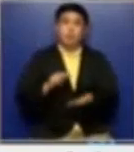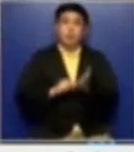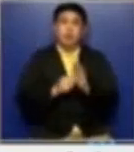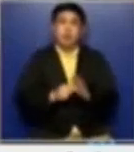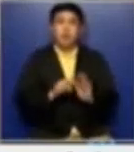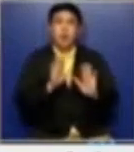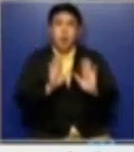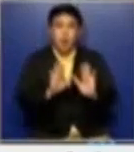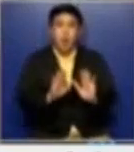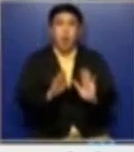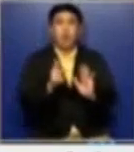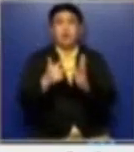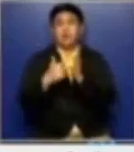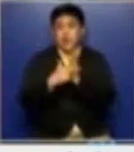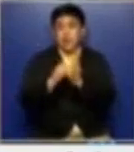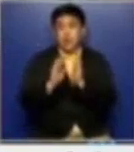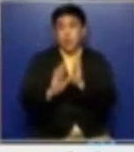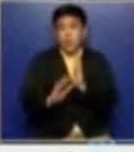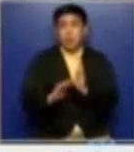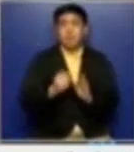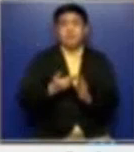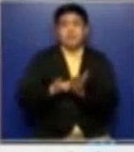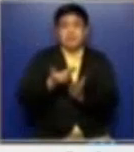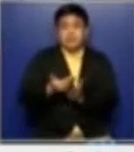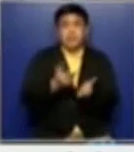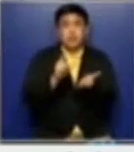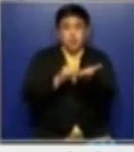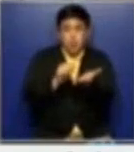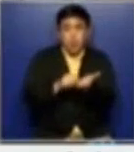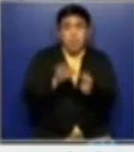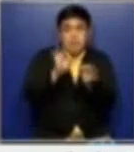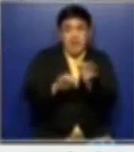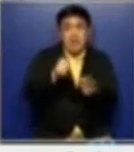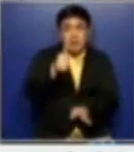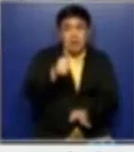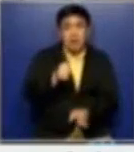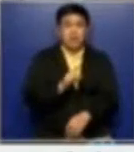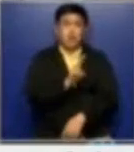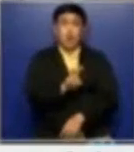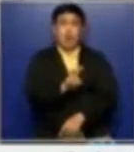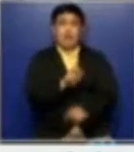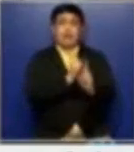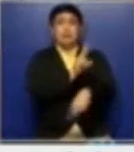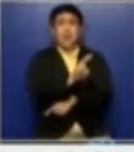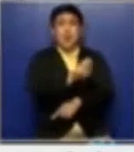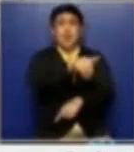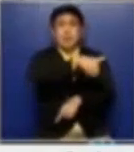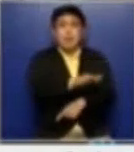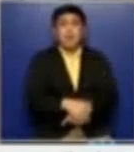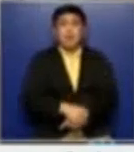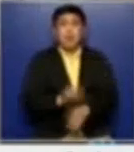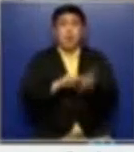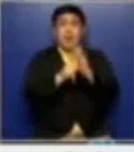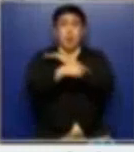ลอได้ไหมถ้าไม่ชะลอซื้อกันตามจริงได้ไหมประหยัดลงได้ไหมไอ้200ก็ซื้อมัน200ได้ไหมนี่คือการทุจริตนะ